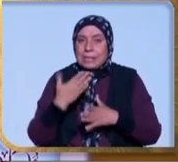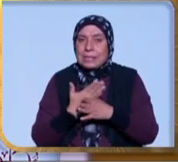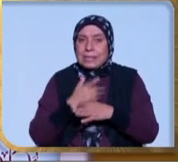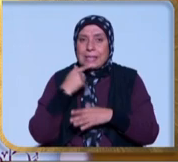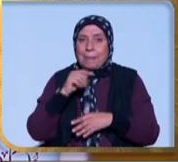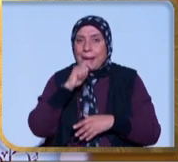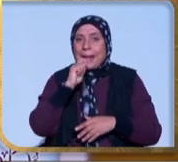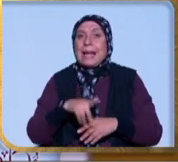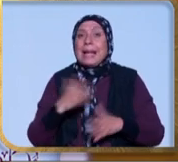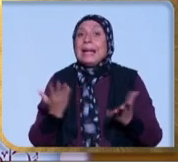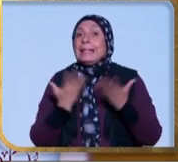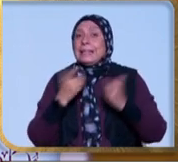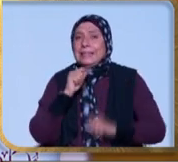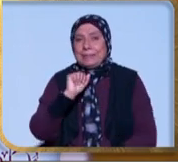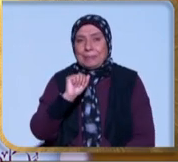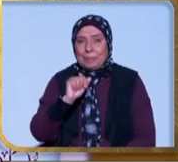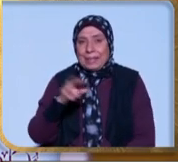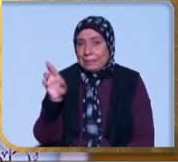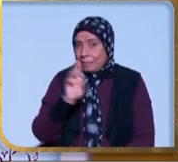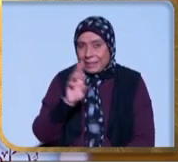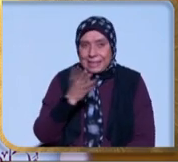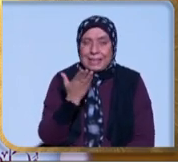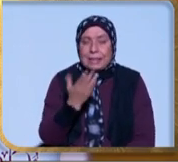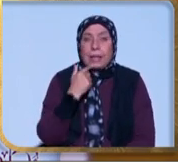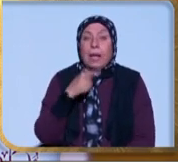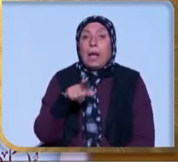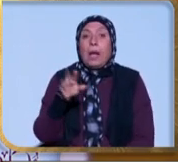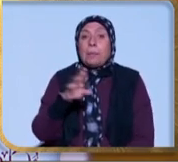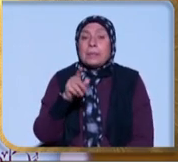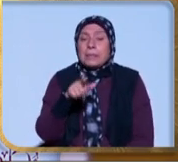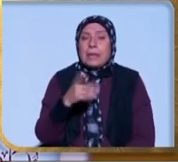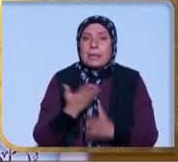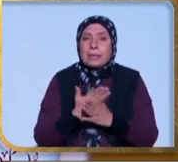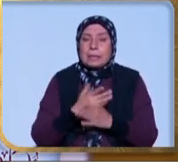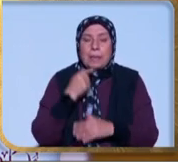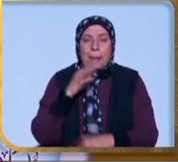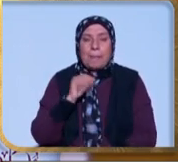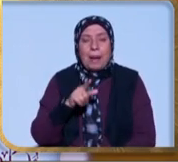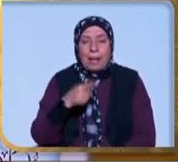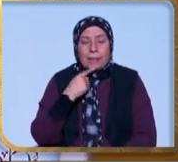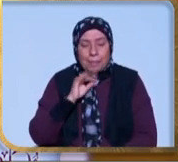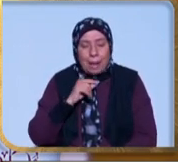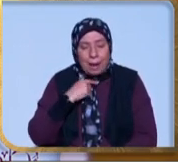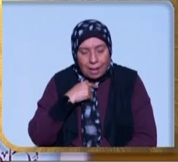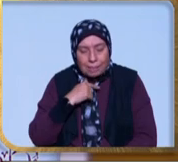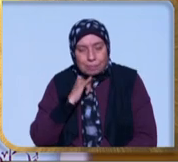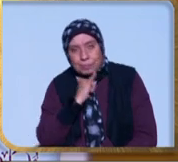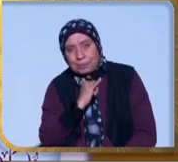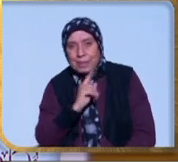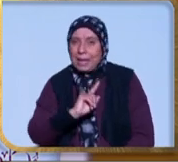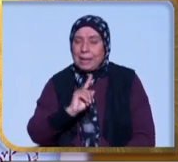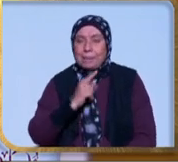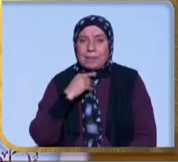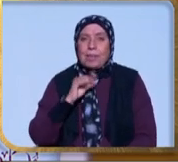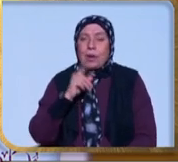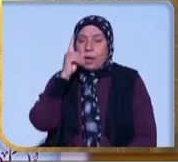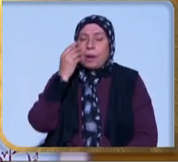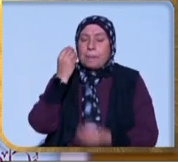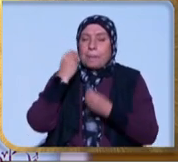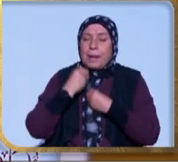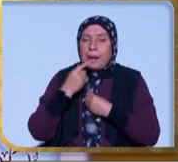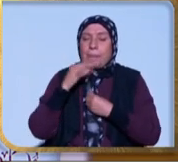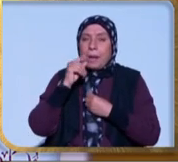والحقيقة أنه هذه التهنئة هي من باب البر والإحسان والمودة اللي ربنا سبحانه